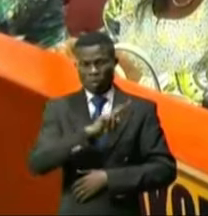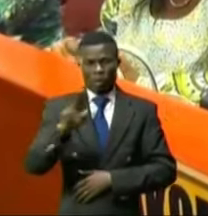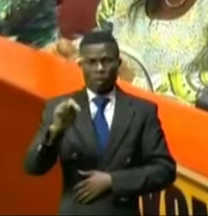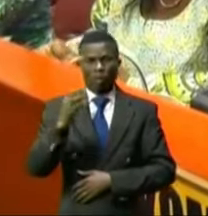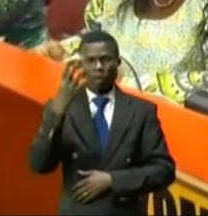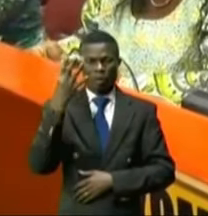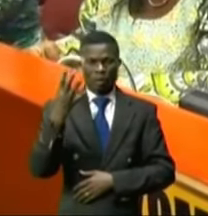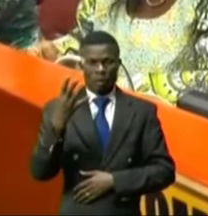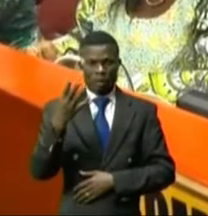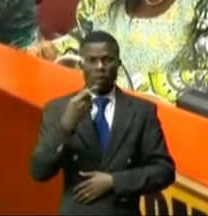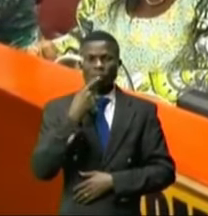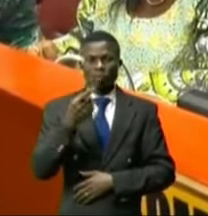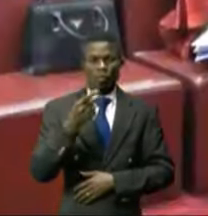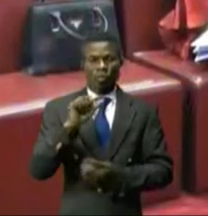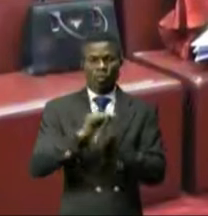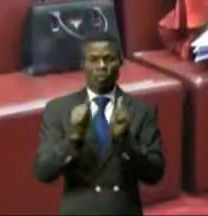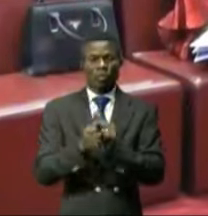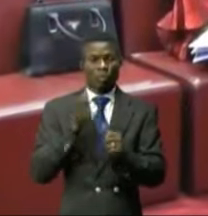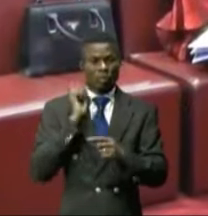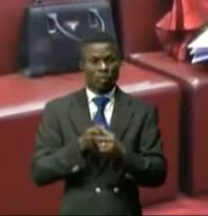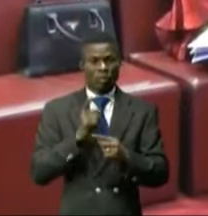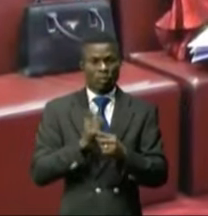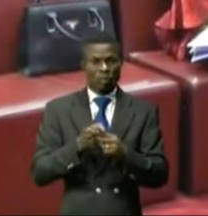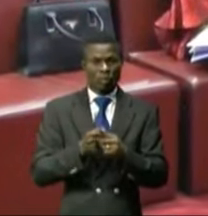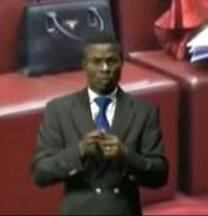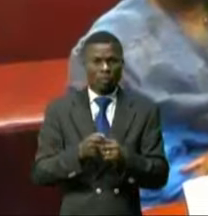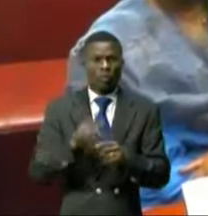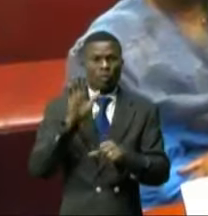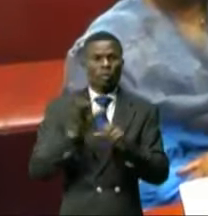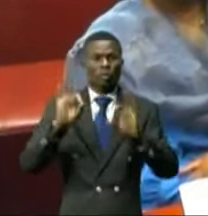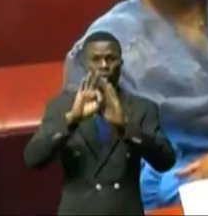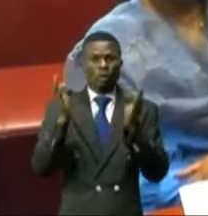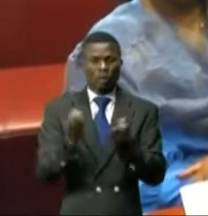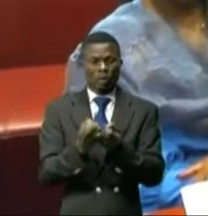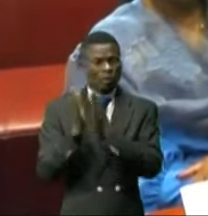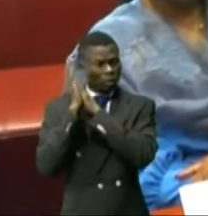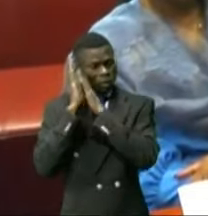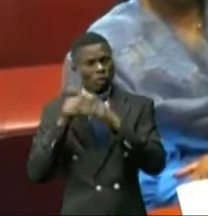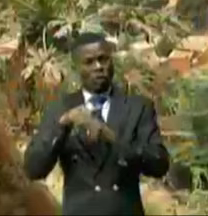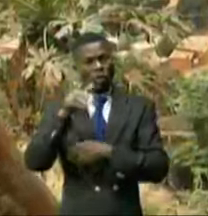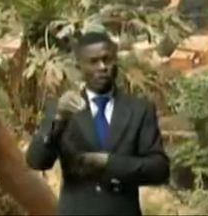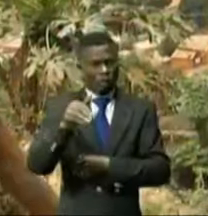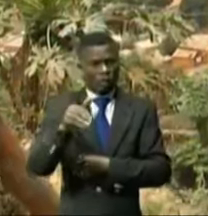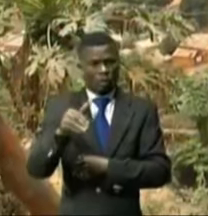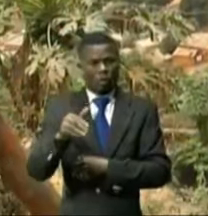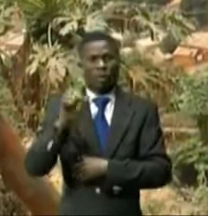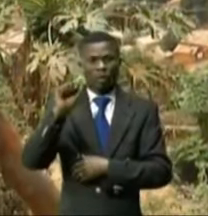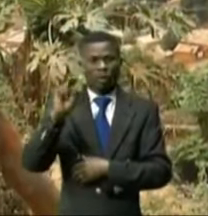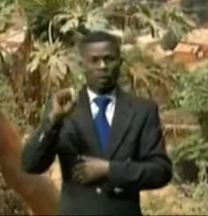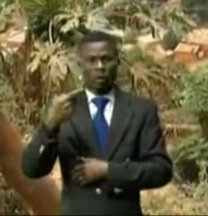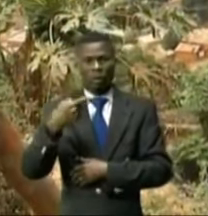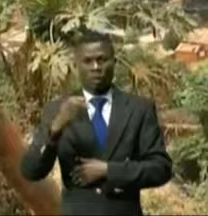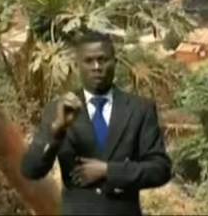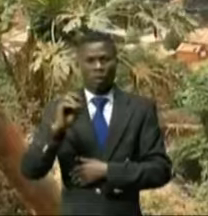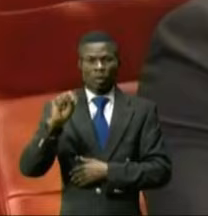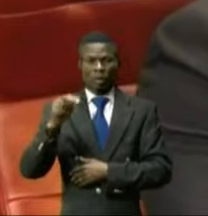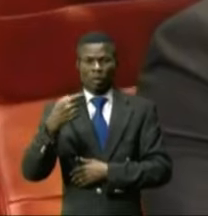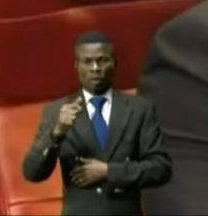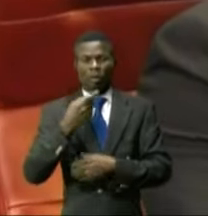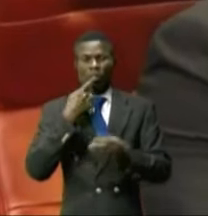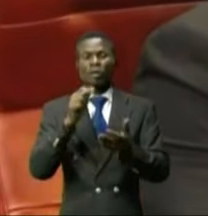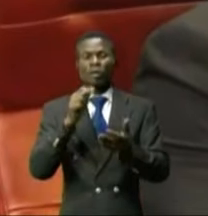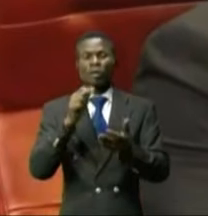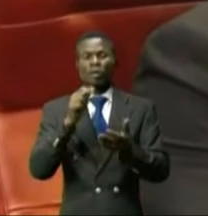Il s'est souligné que cette situation malheureuse a laissé plusieurs familles à la belle étoile et sans logis à Ango Ango et à Sep Congo, a martelé